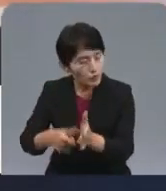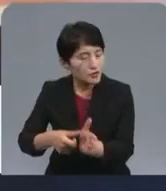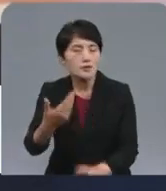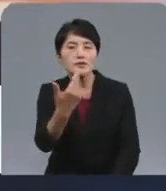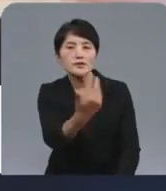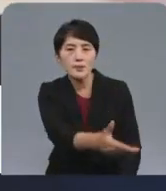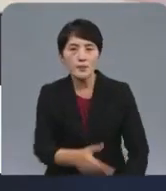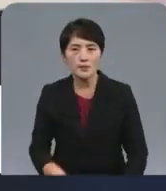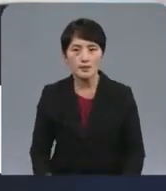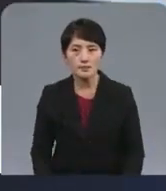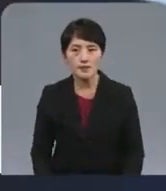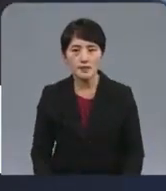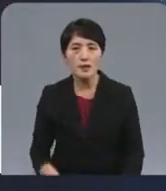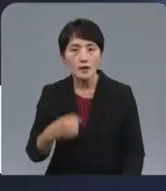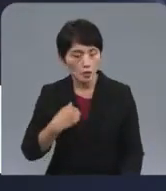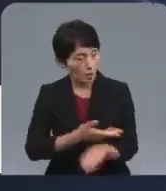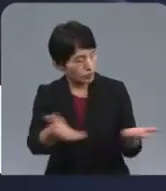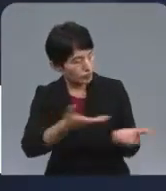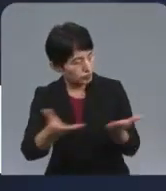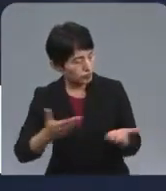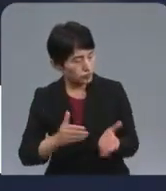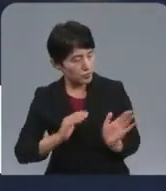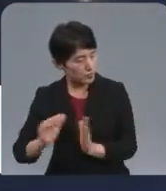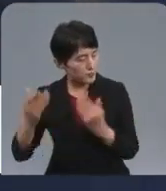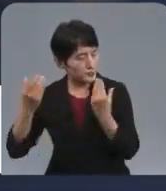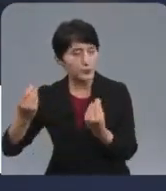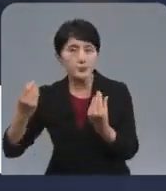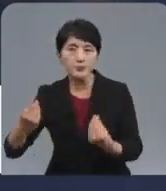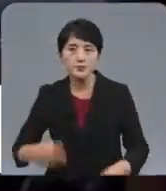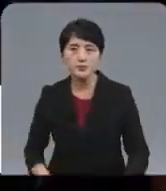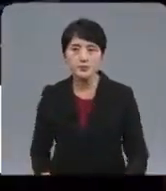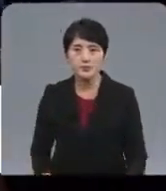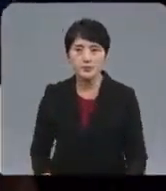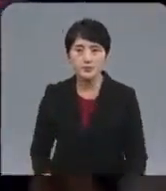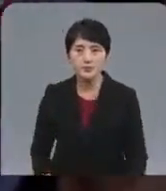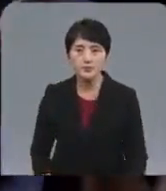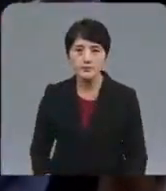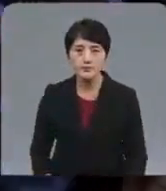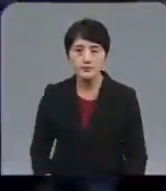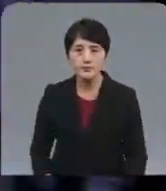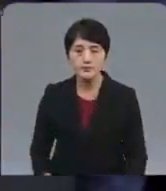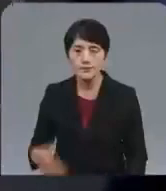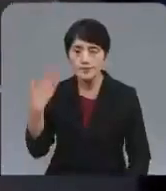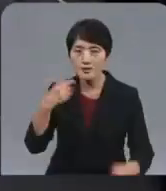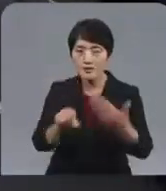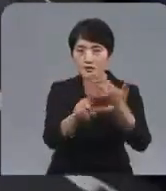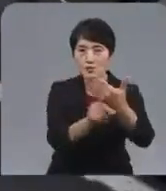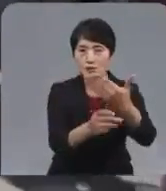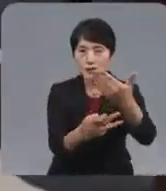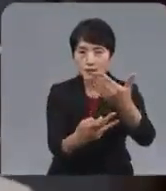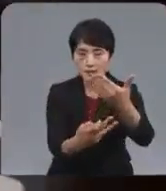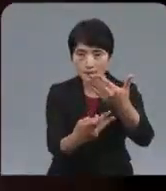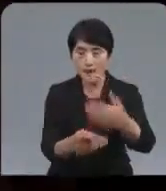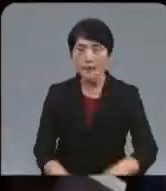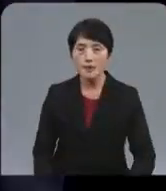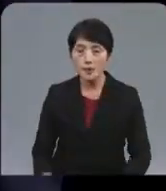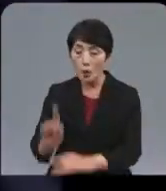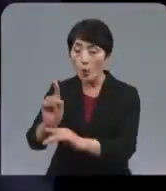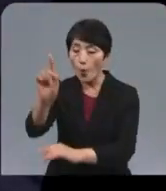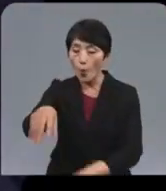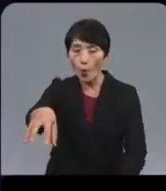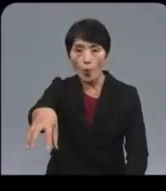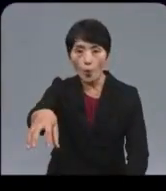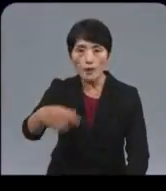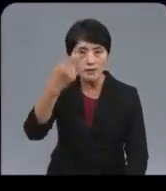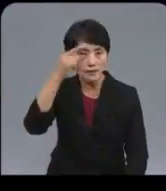họp thượng đỉnh song phương diễn ra hôm 13 tháng 9 tại trung tâm vũ trụ bostonini tỉnh Amu vùng Viễn Đông Nước Nga không được công bố và